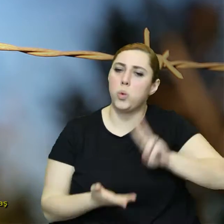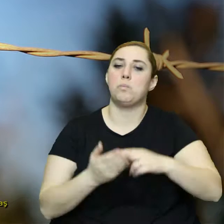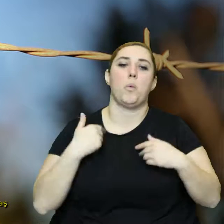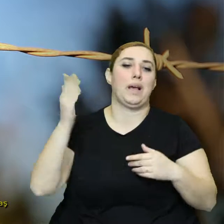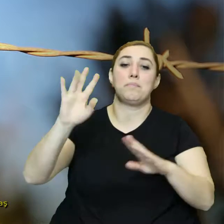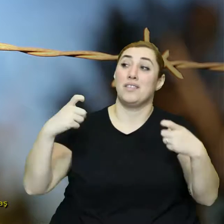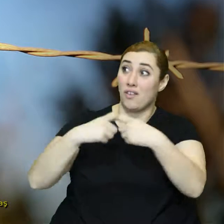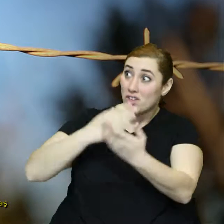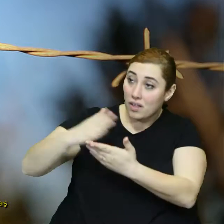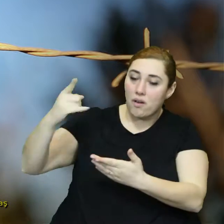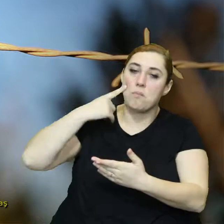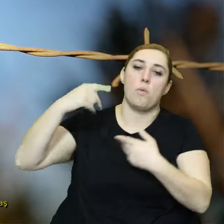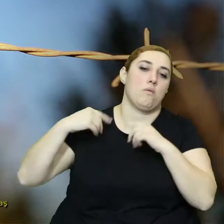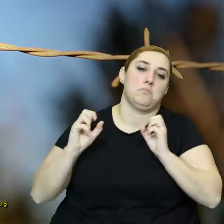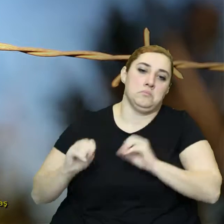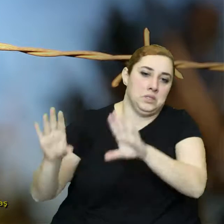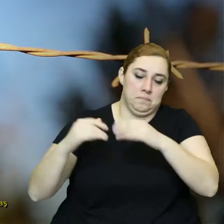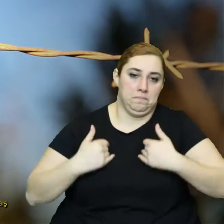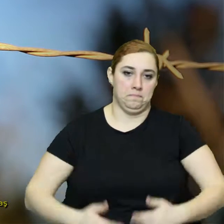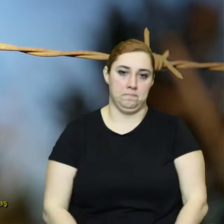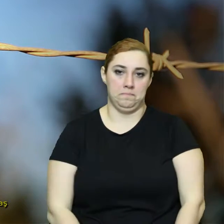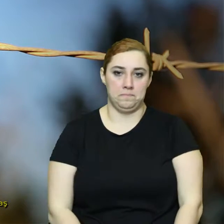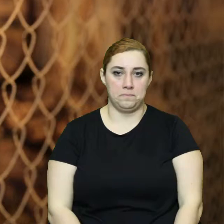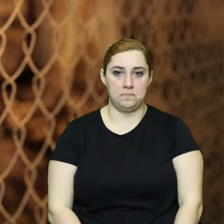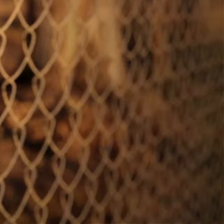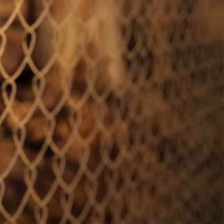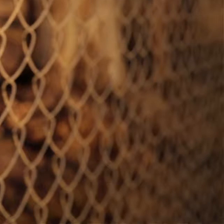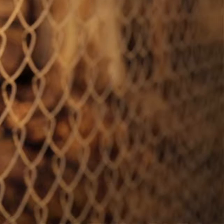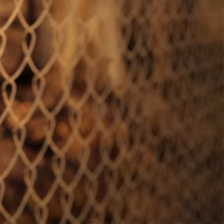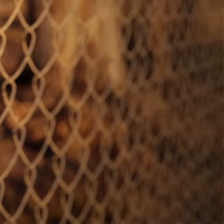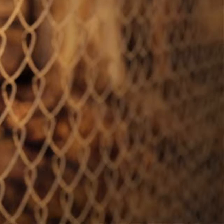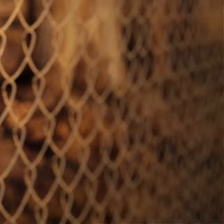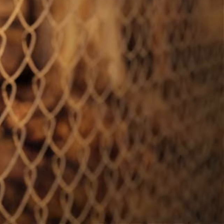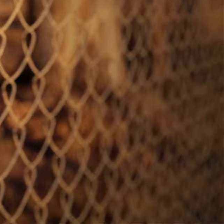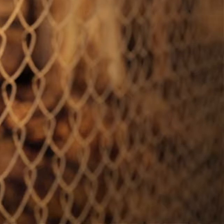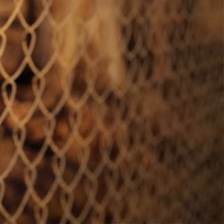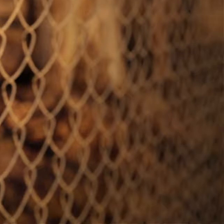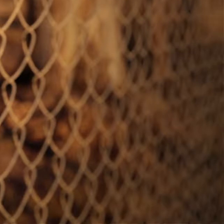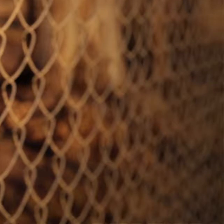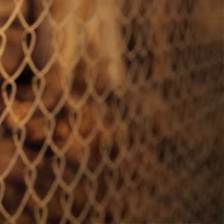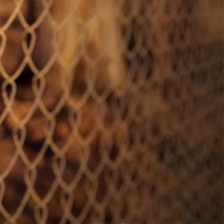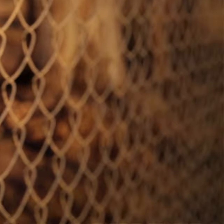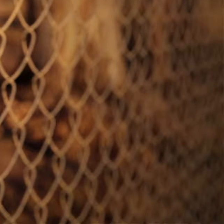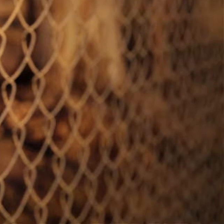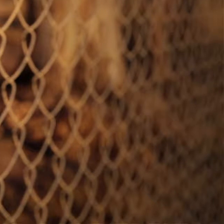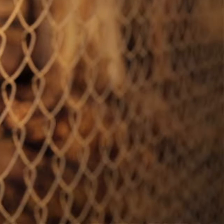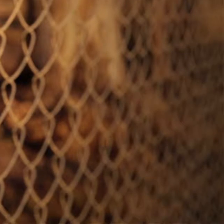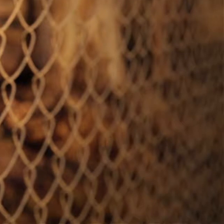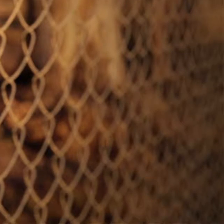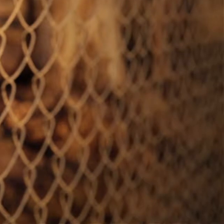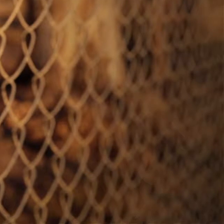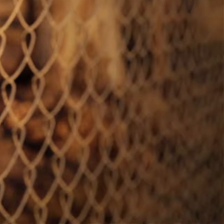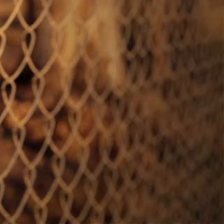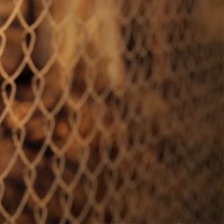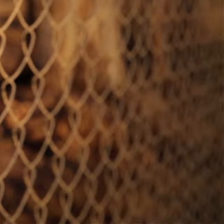ülkeme. Türkiye'de ölürüm gitmem, savaş devam ederse. Örme bahçe demirleri, arkasındaki flulukta ağaçlar var. Batan